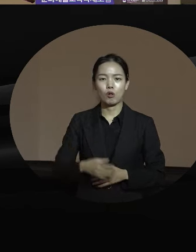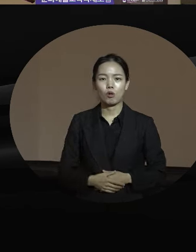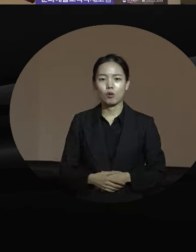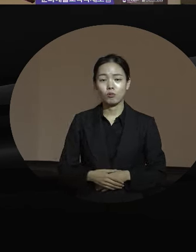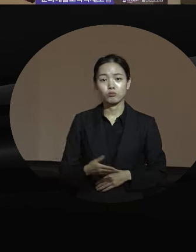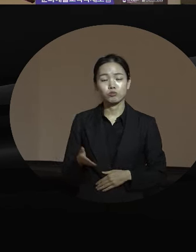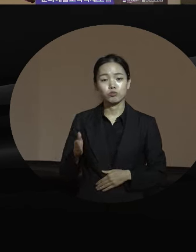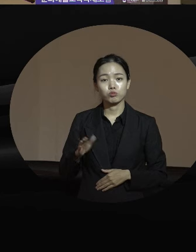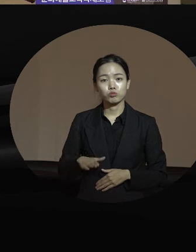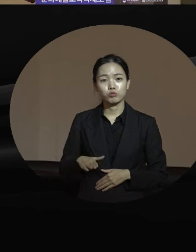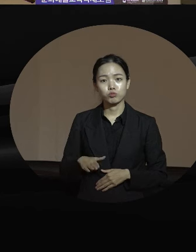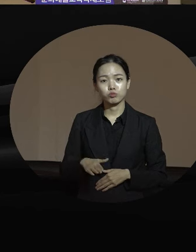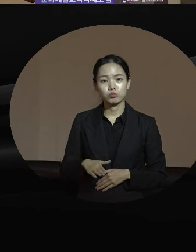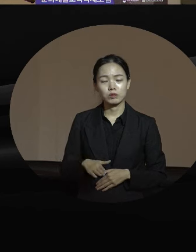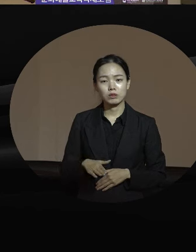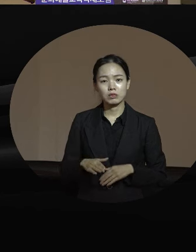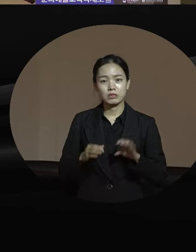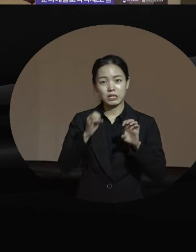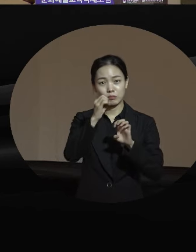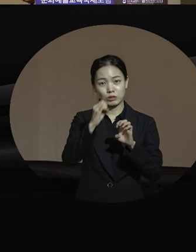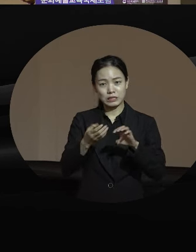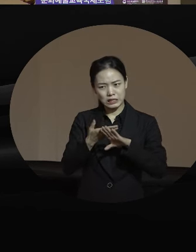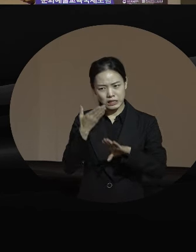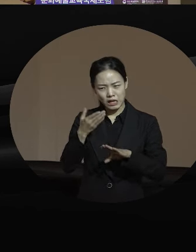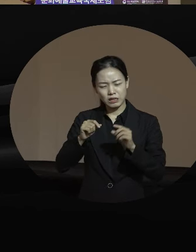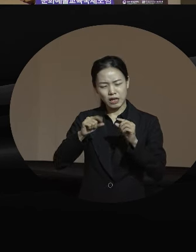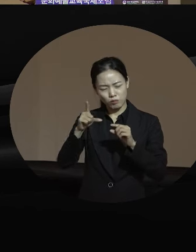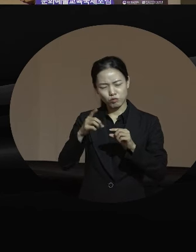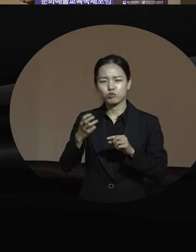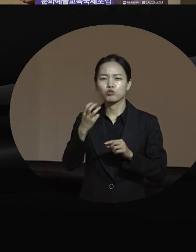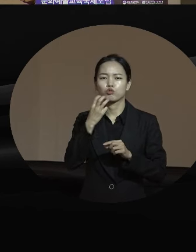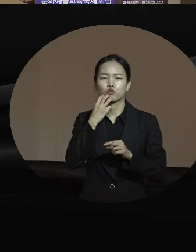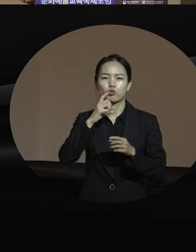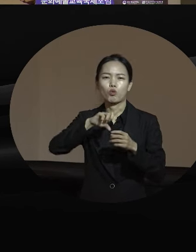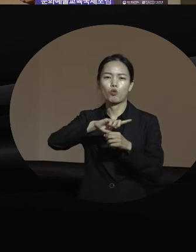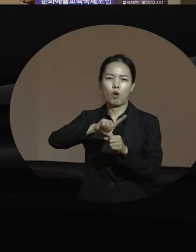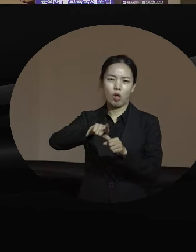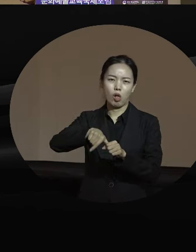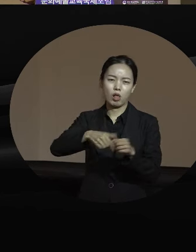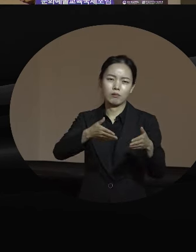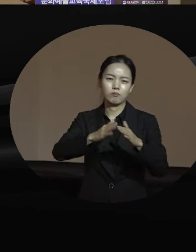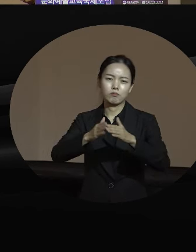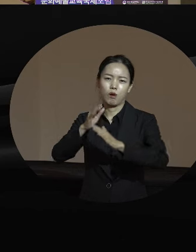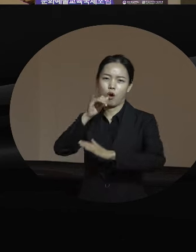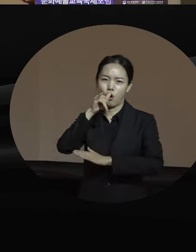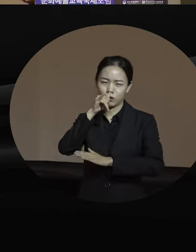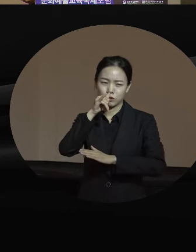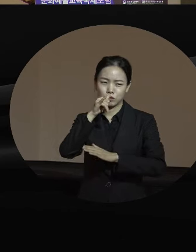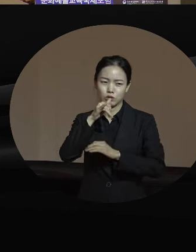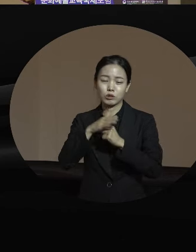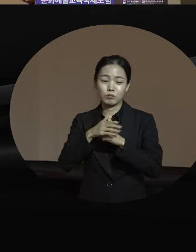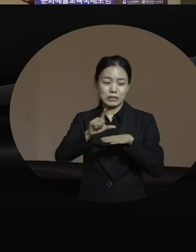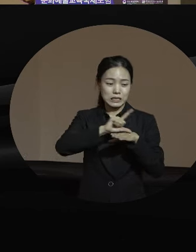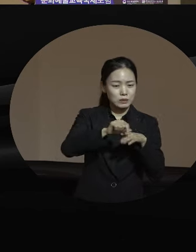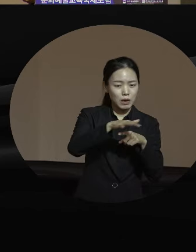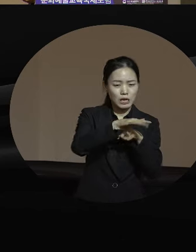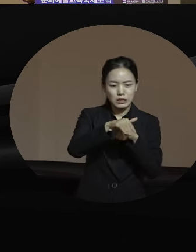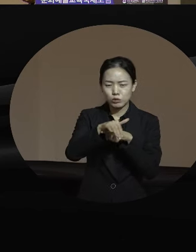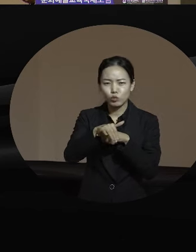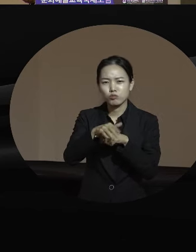그럼에도 불구하고 40% 이상이 수도권에 집중되면서 농산어촌 지역에서는 여전히 접근성이 취약한